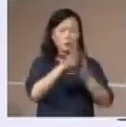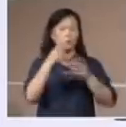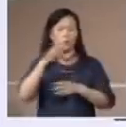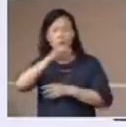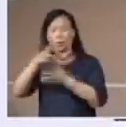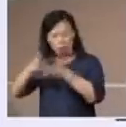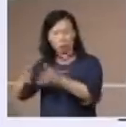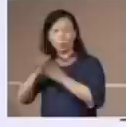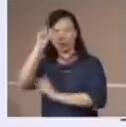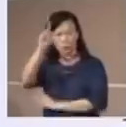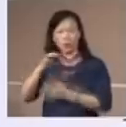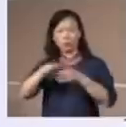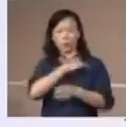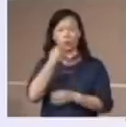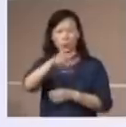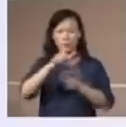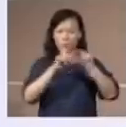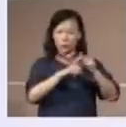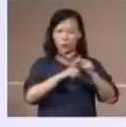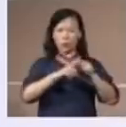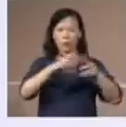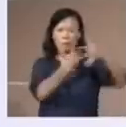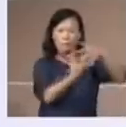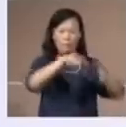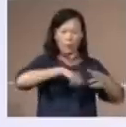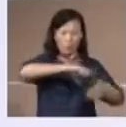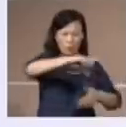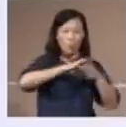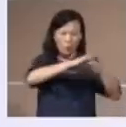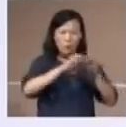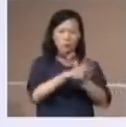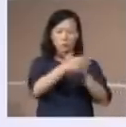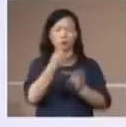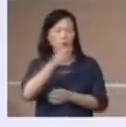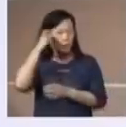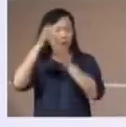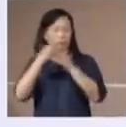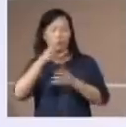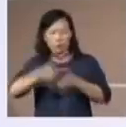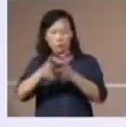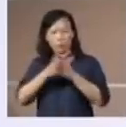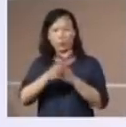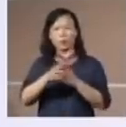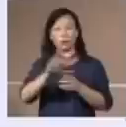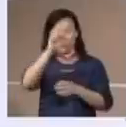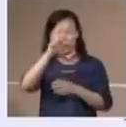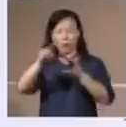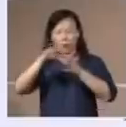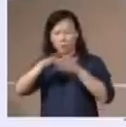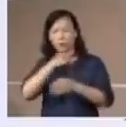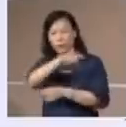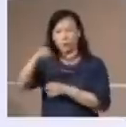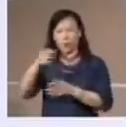湾嘛是重要嘛，因为吼、哦，以中美个关系，台湾扮演真要紧个角色，所以啊，